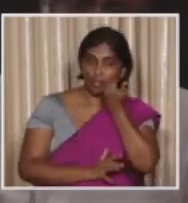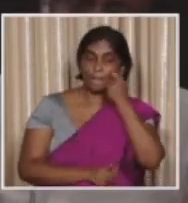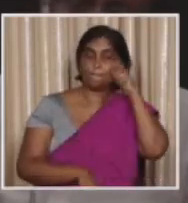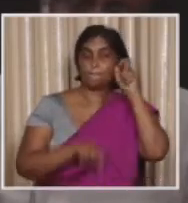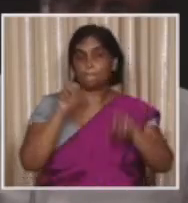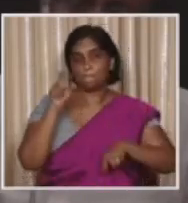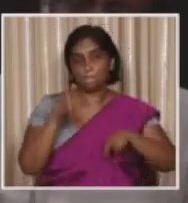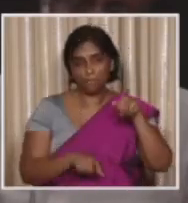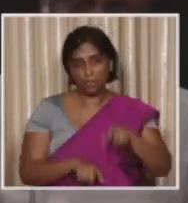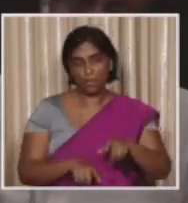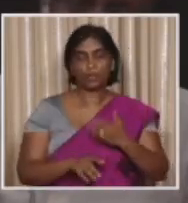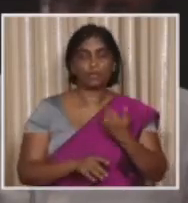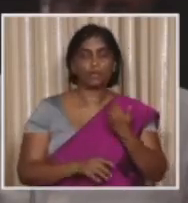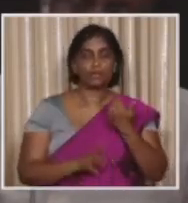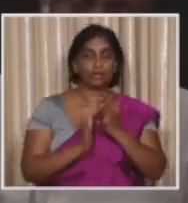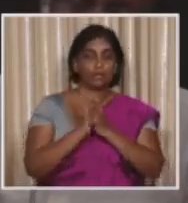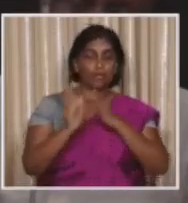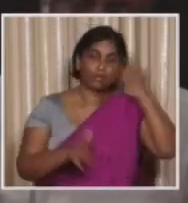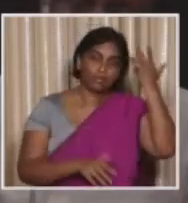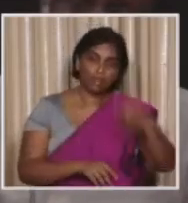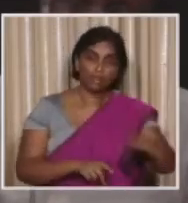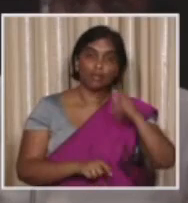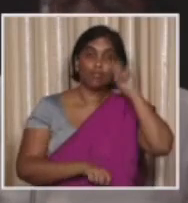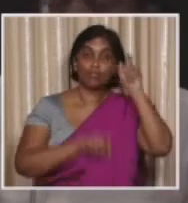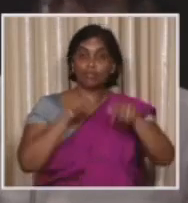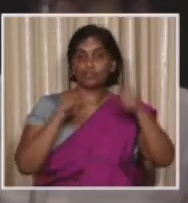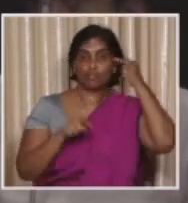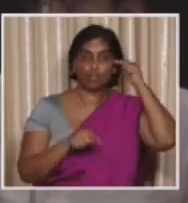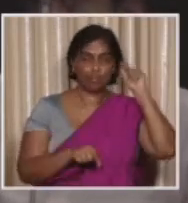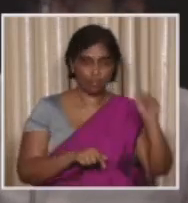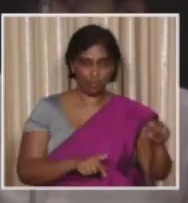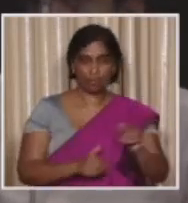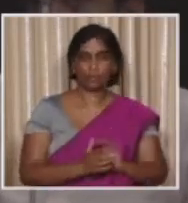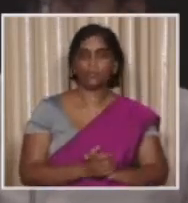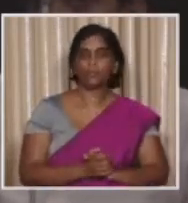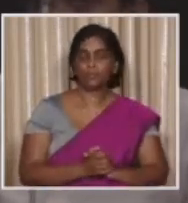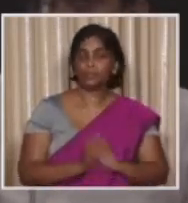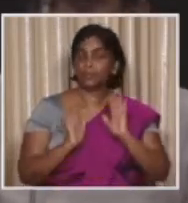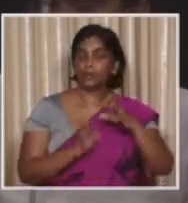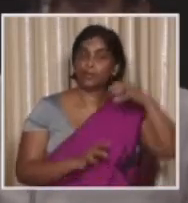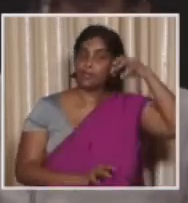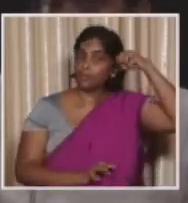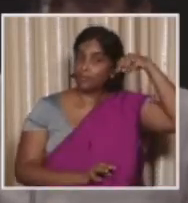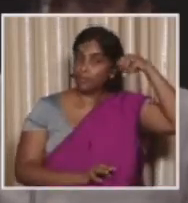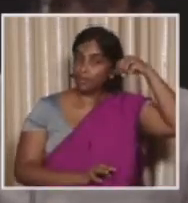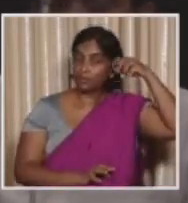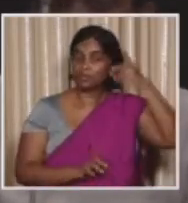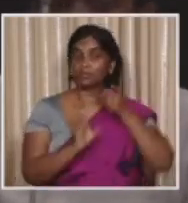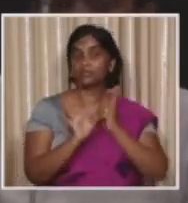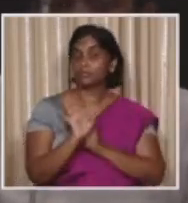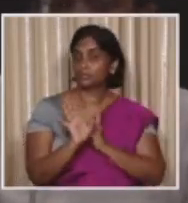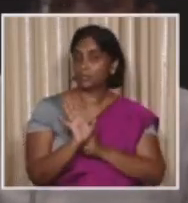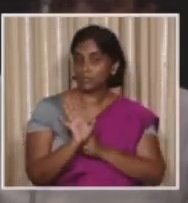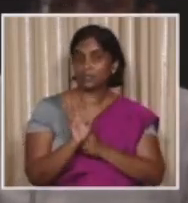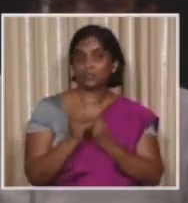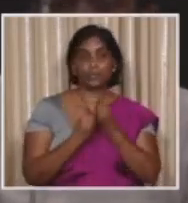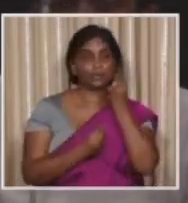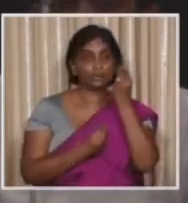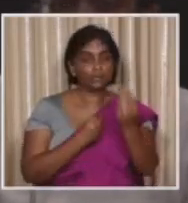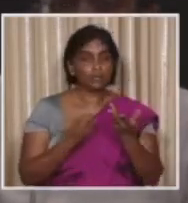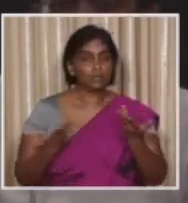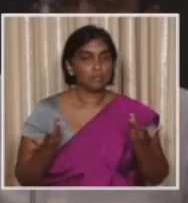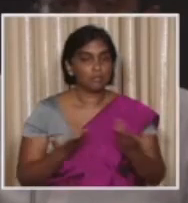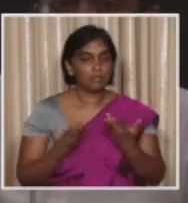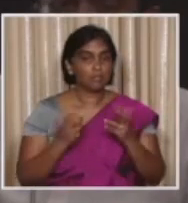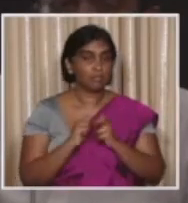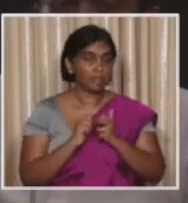මිනිස්සු, පොලිමේ මරණයට පත් වෙන මිනිස්සු පිළිබඳව. එතන විදුලි ය අඛණ්ඩව ලබා දෙන්න නොහැකි තත්ත්වයට